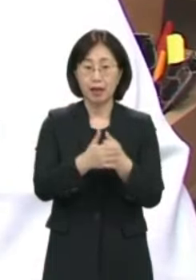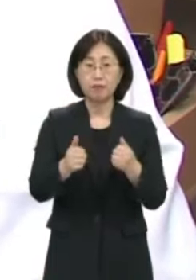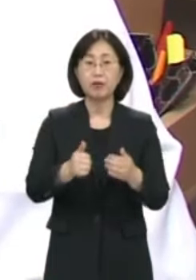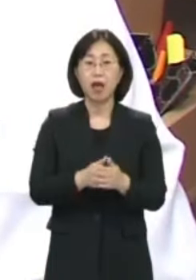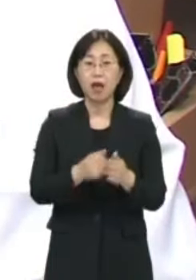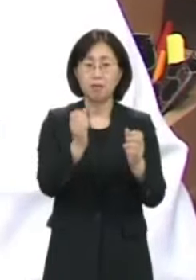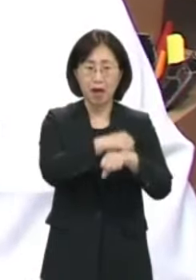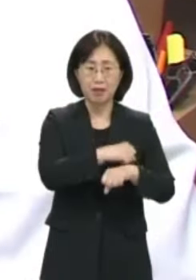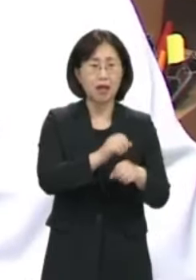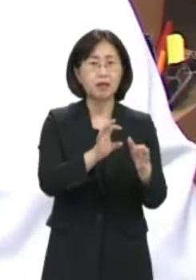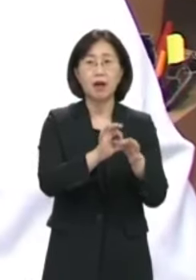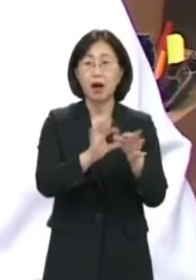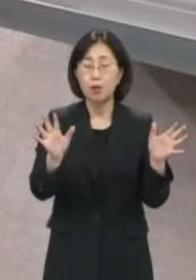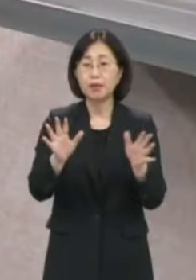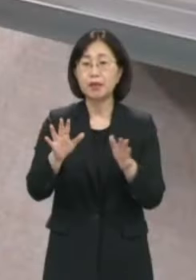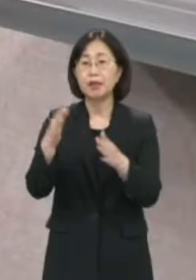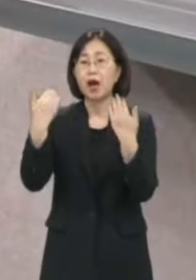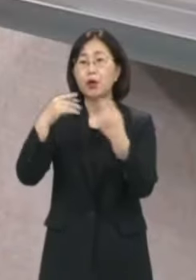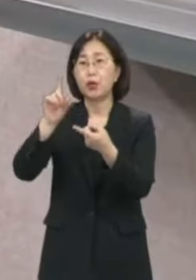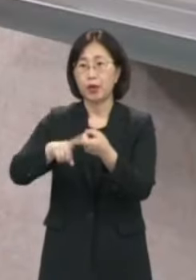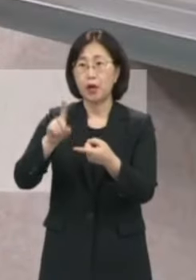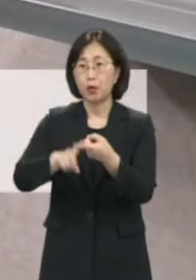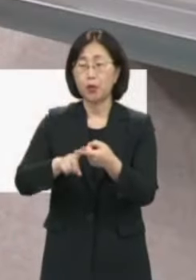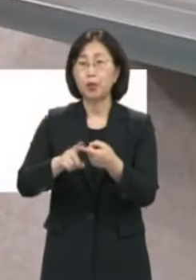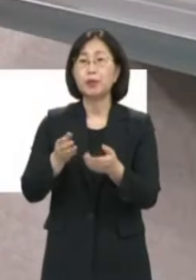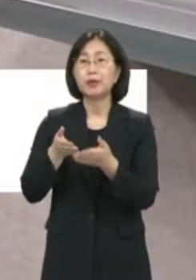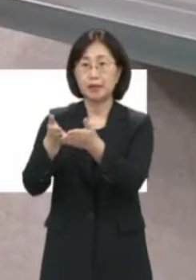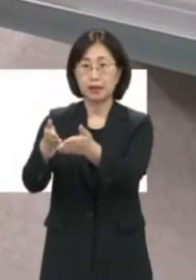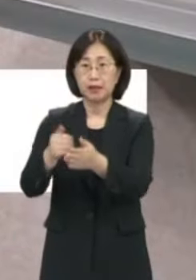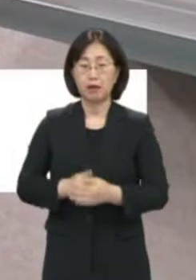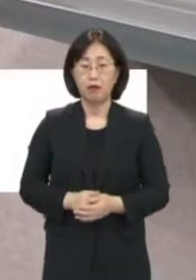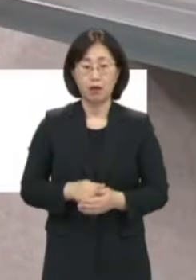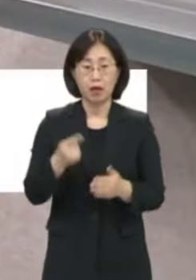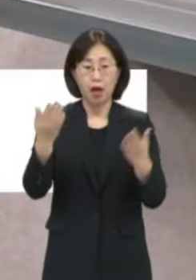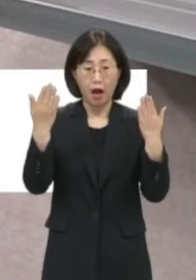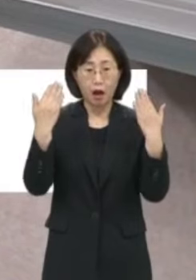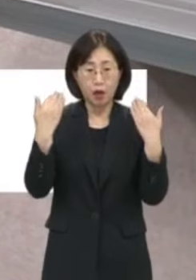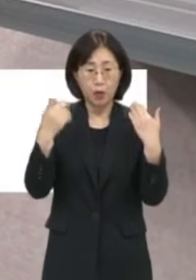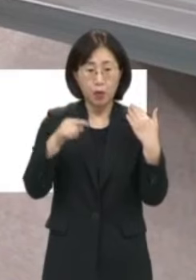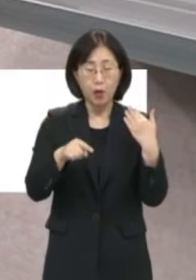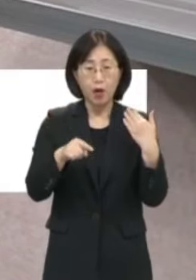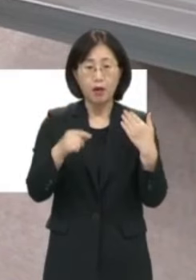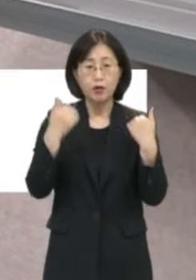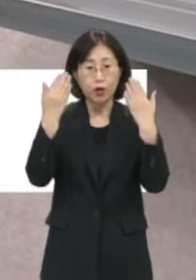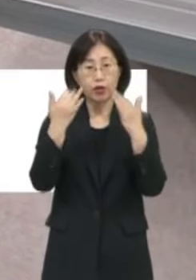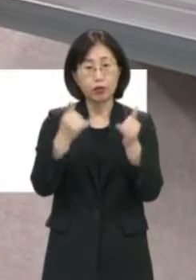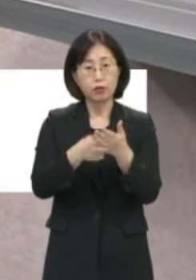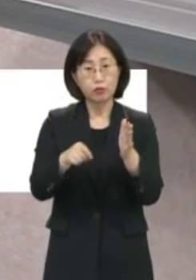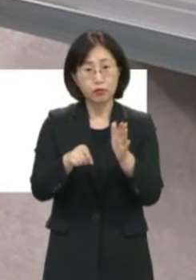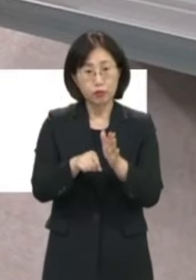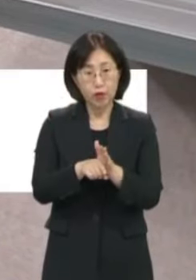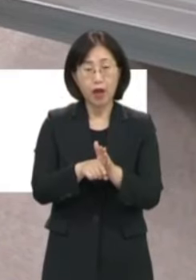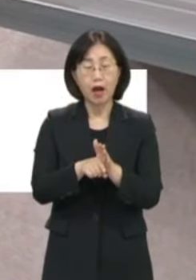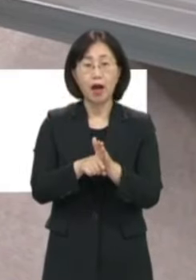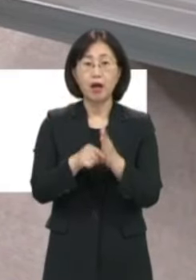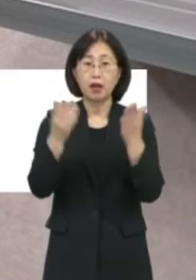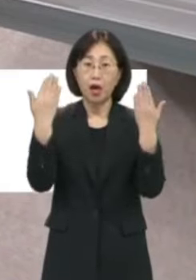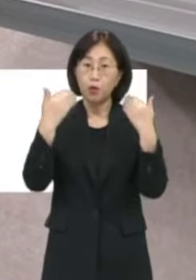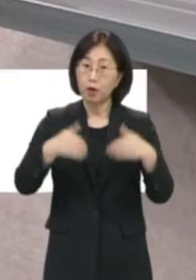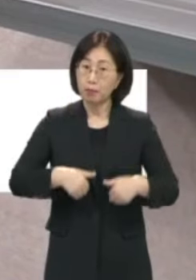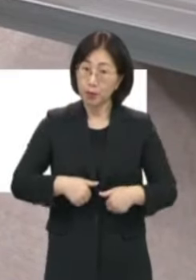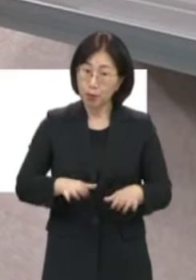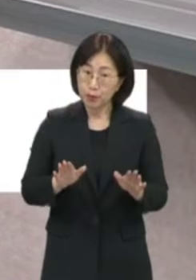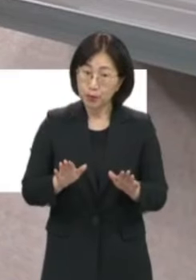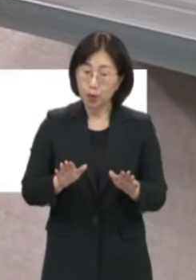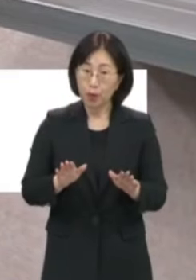존속시켜줄 것을 요구하고 있습니다. 이 학교가 폐교가 될 만큼의 우리가 사회적 기능이